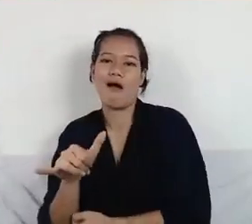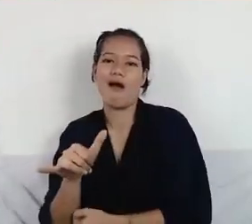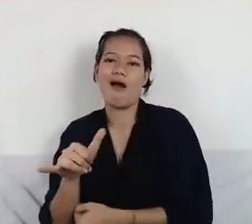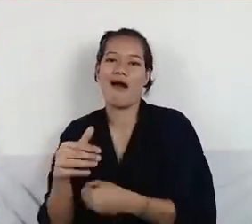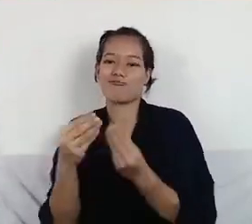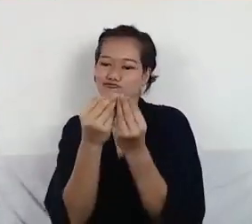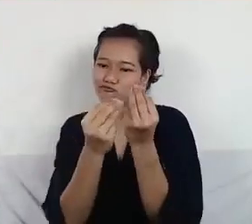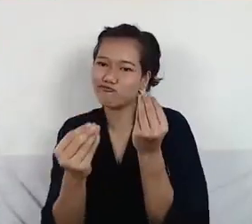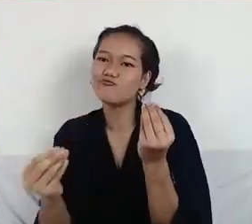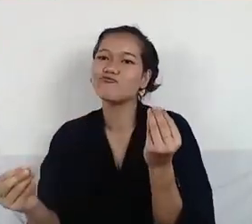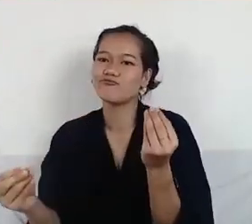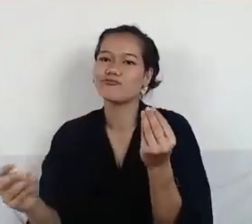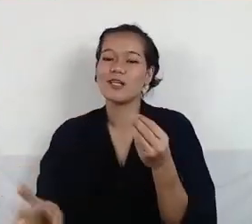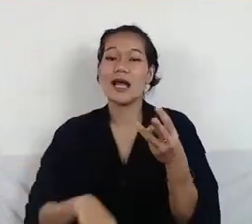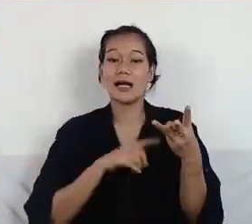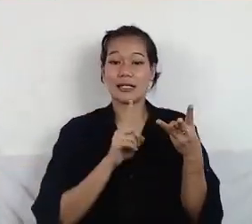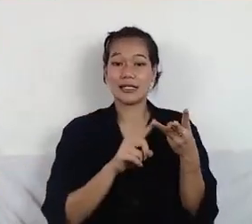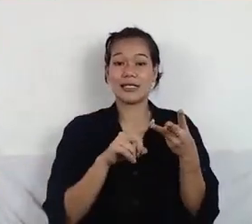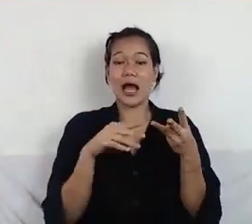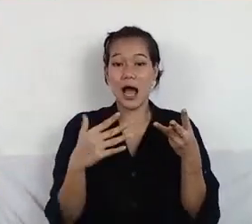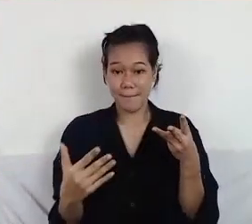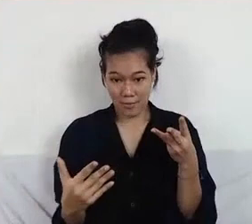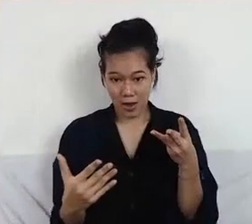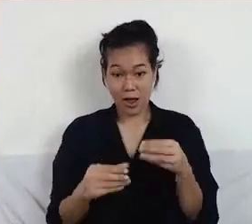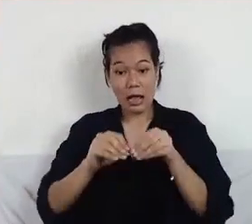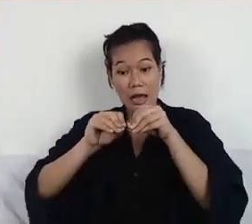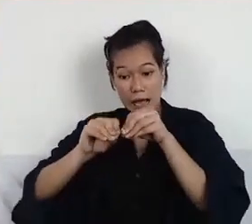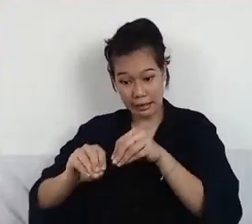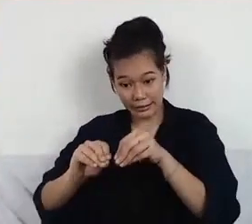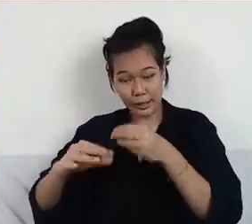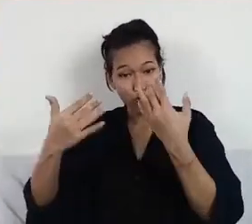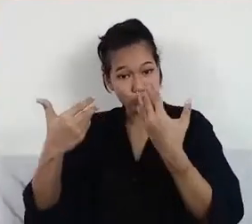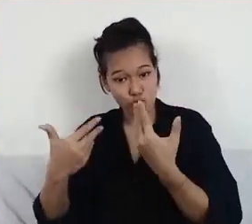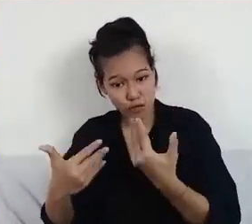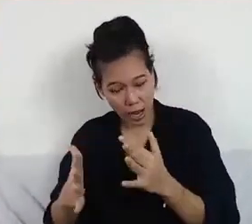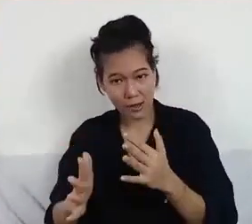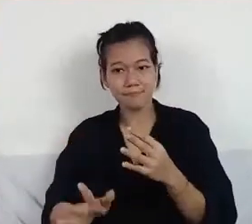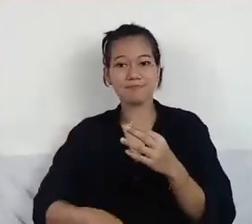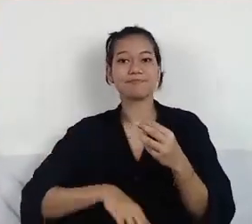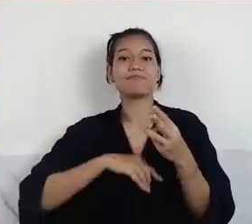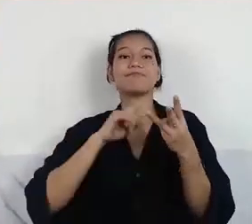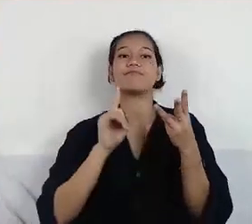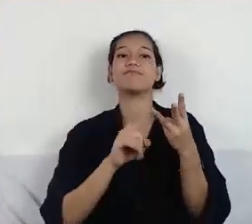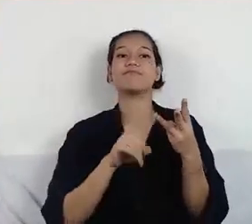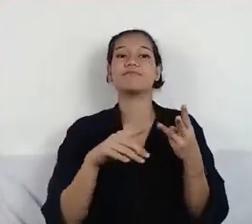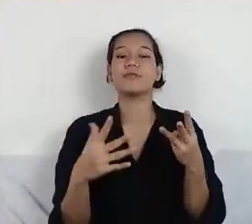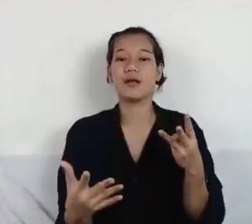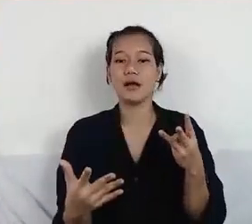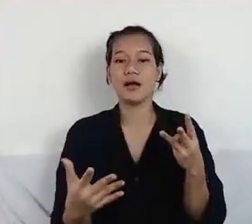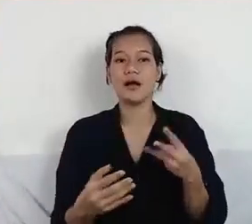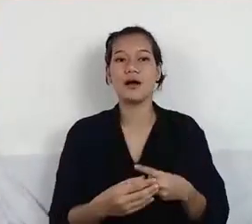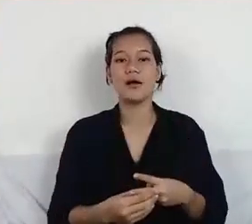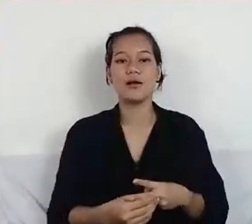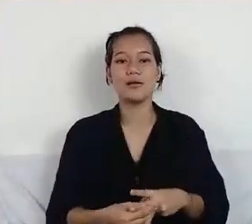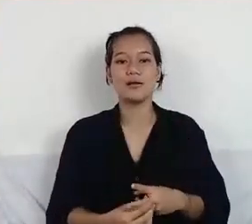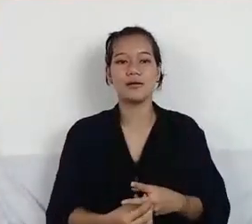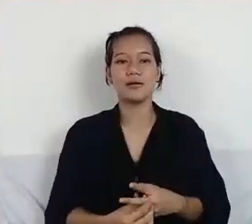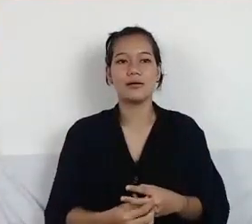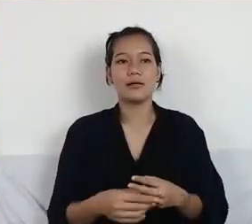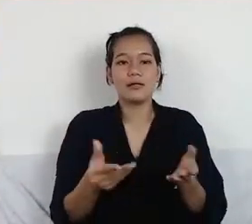Dan kemudian yang ketiga, saudaraku, kalau sudah teaching mind, maka apa yang terjadi di sana adalah